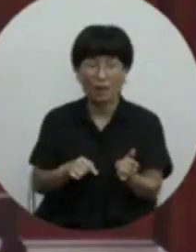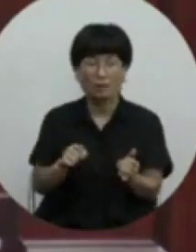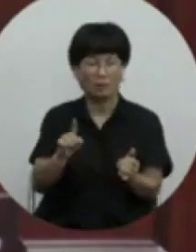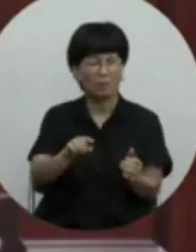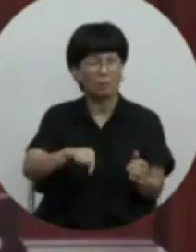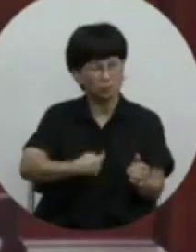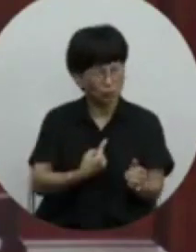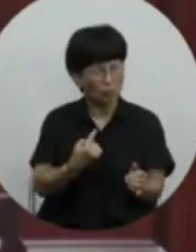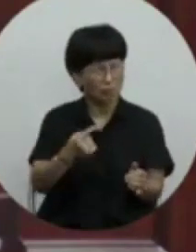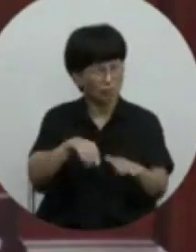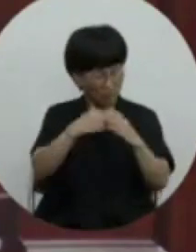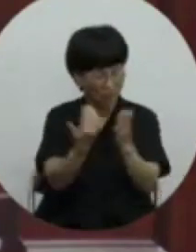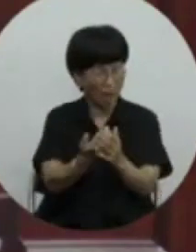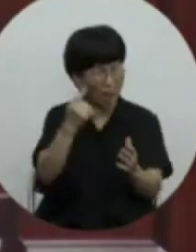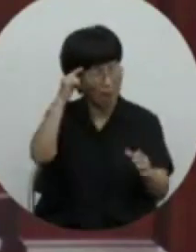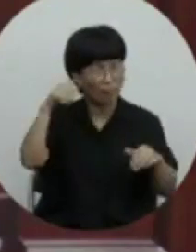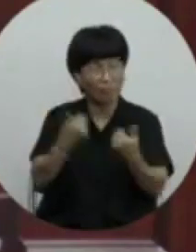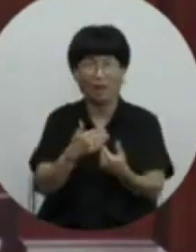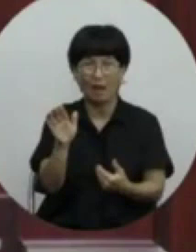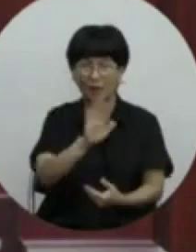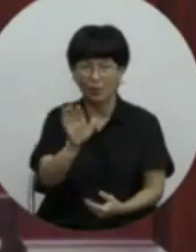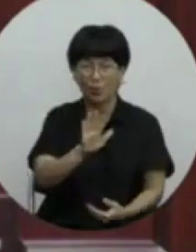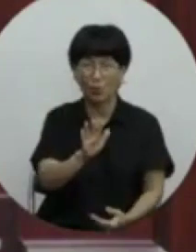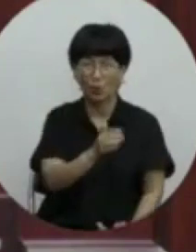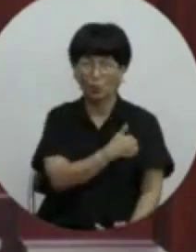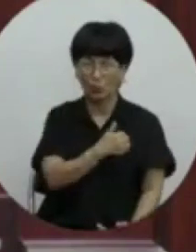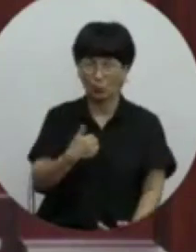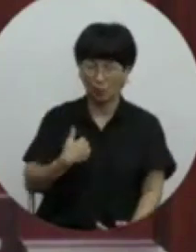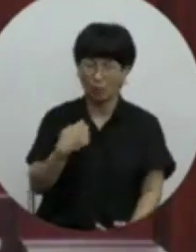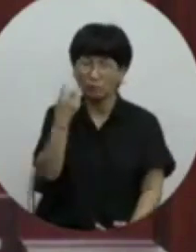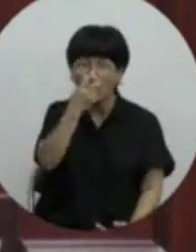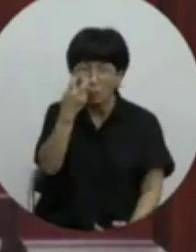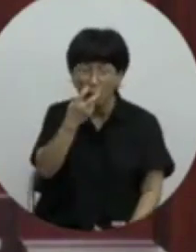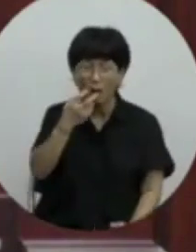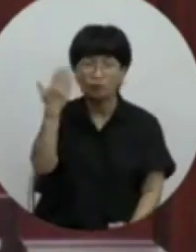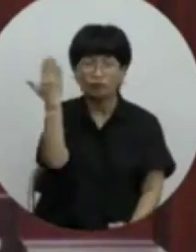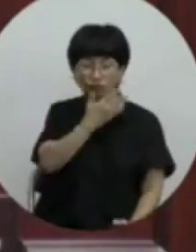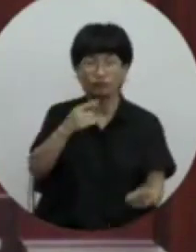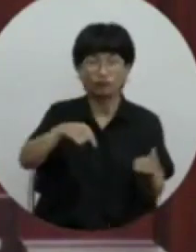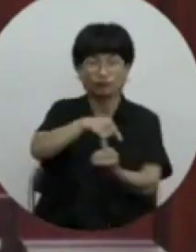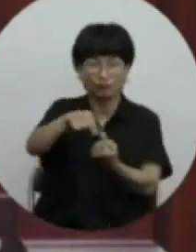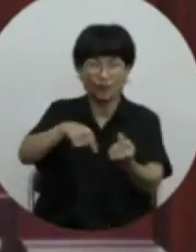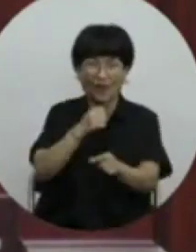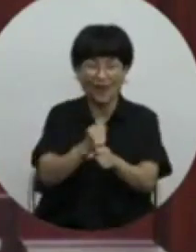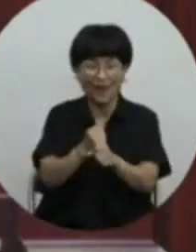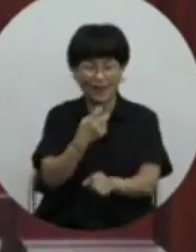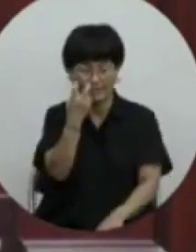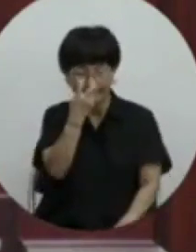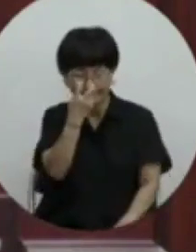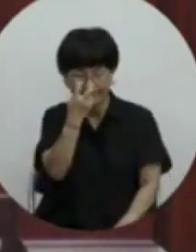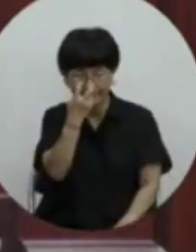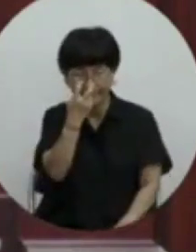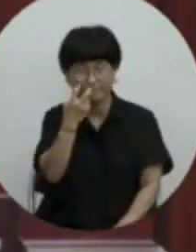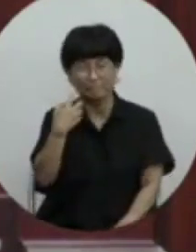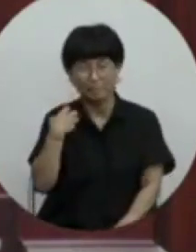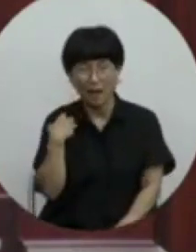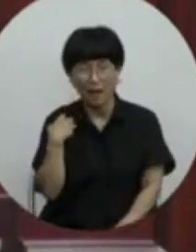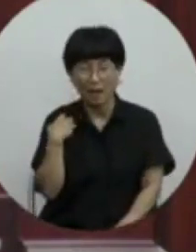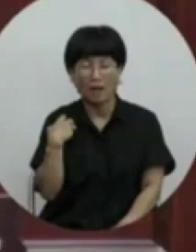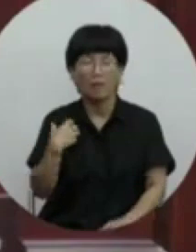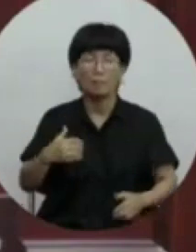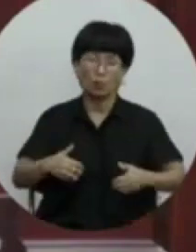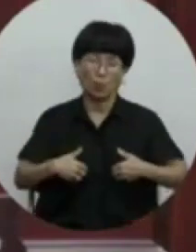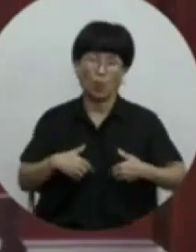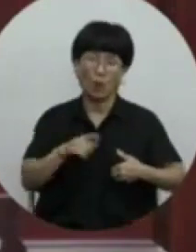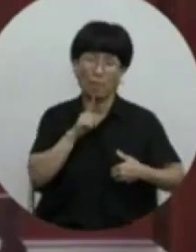반대하는 것이 아니라 전환에 대한 충분한 준비와 함께 명확한 운영 계획 및 감시 견제 장치의 마련이